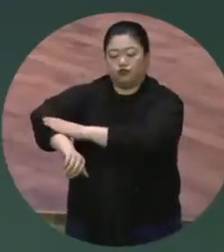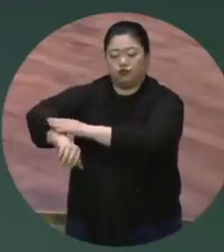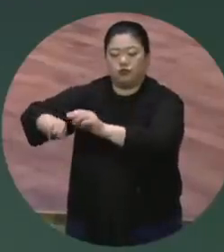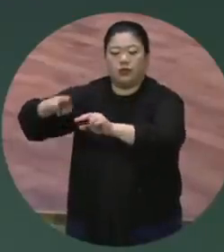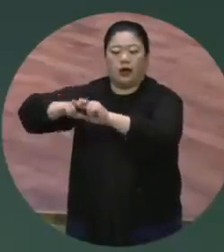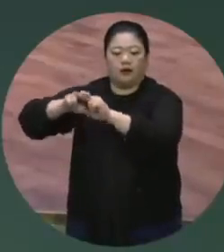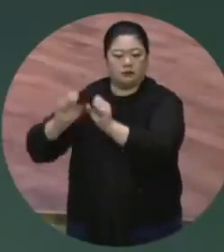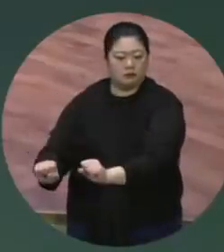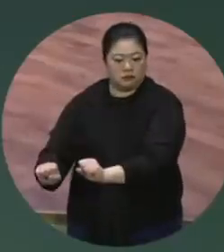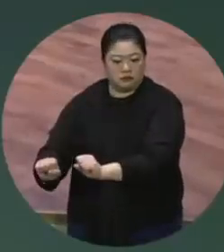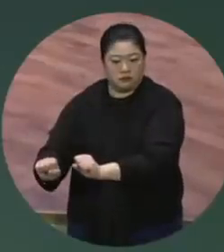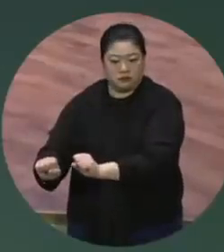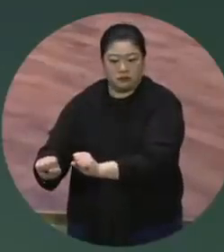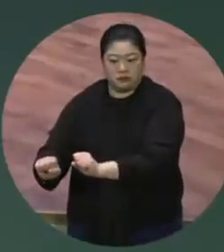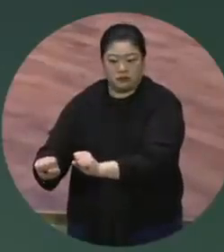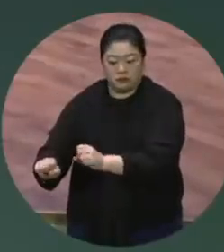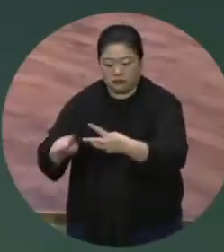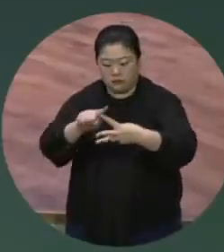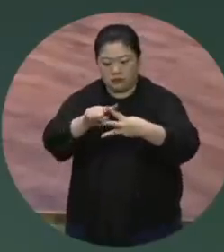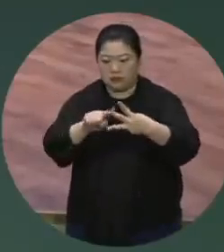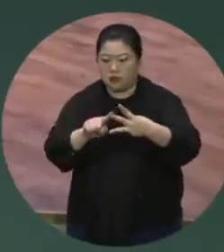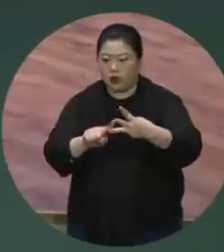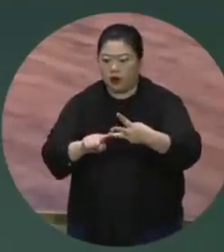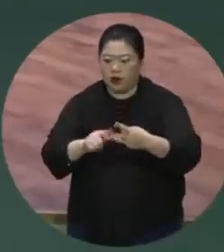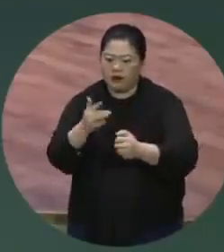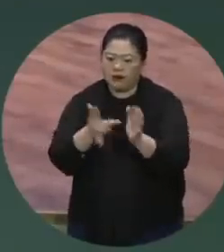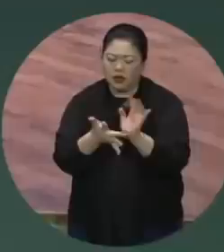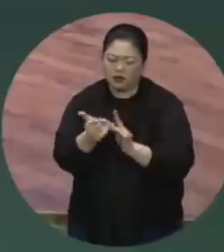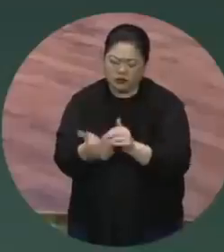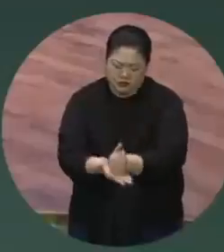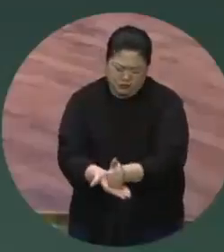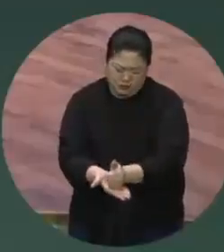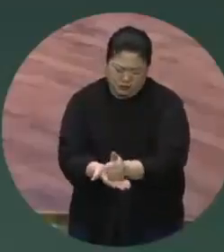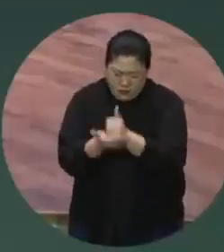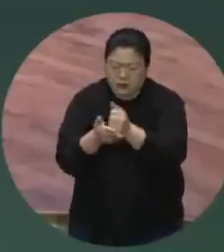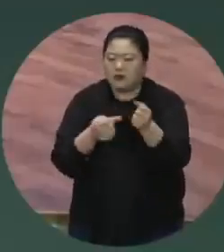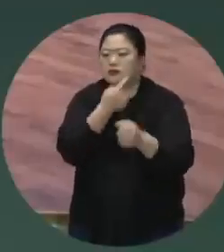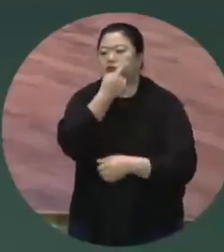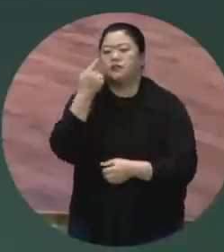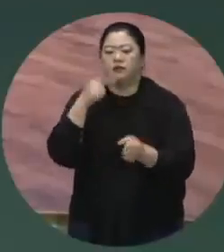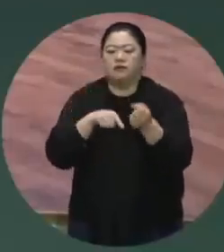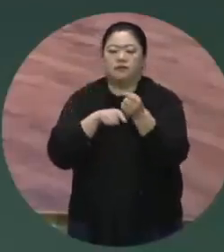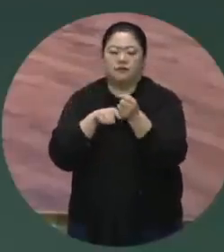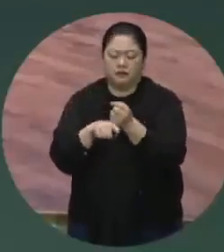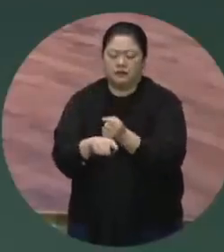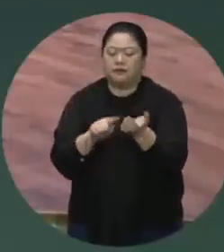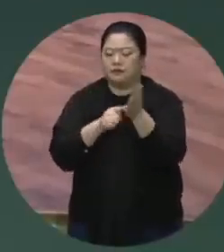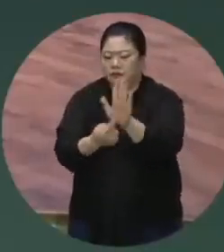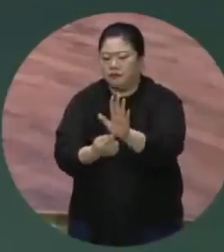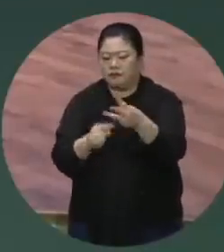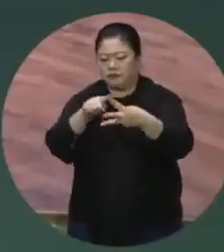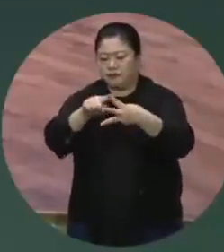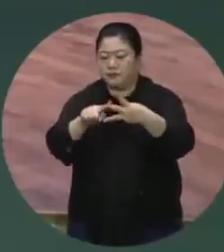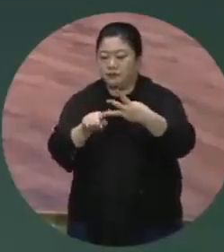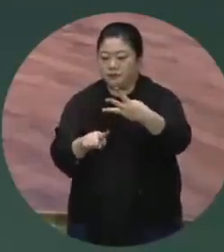축복 보좌의 축복 보좌 우편에 앉아 계시니라. 이 세 가지